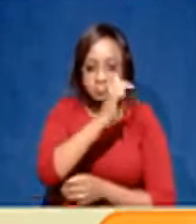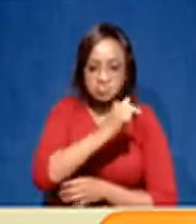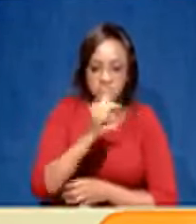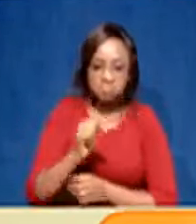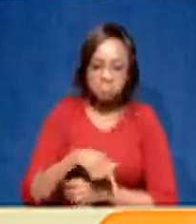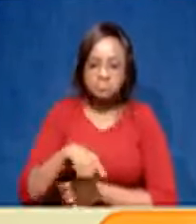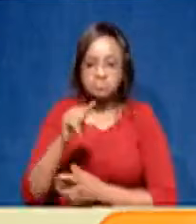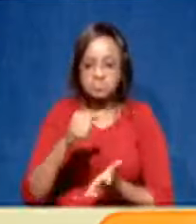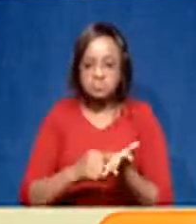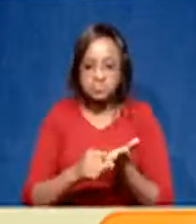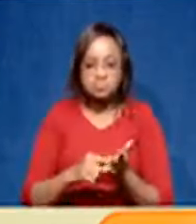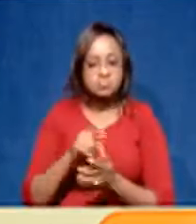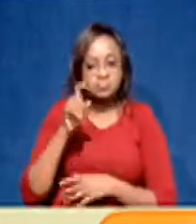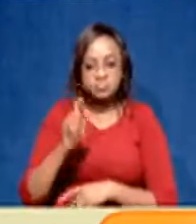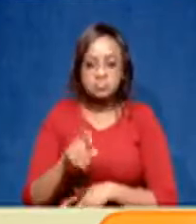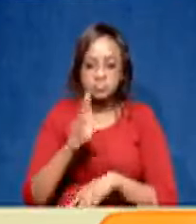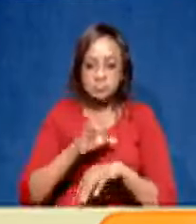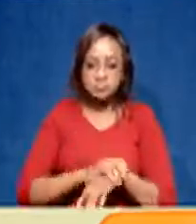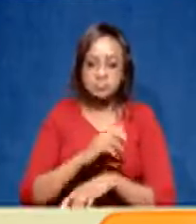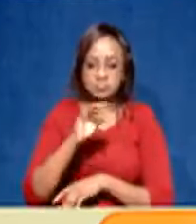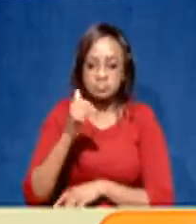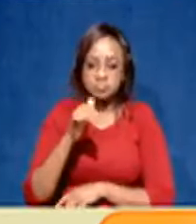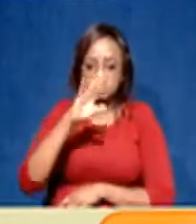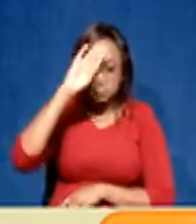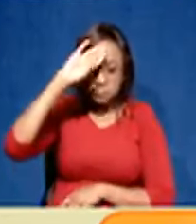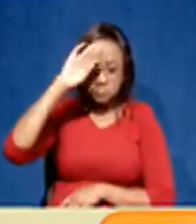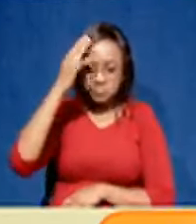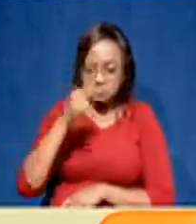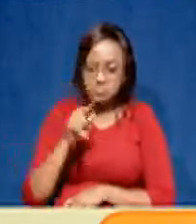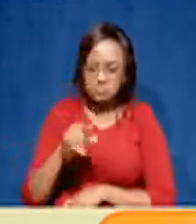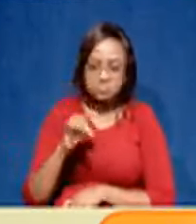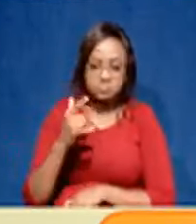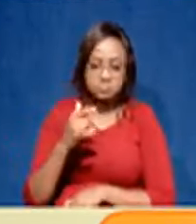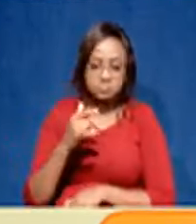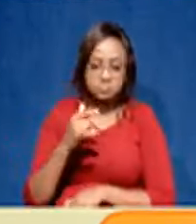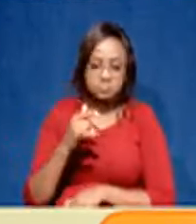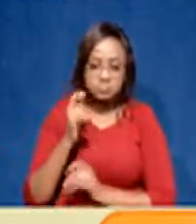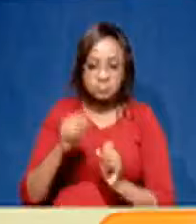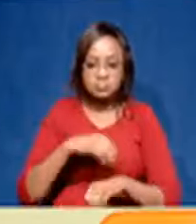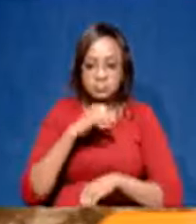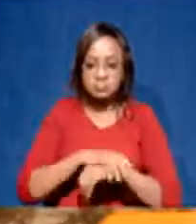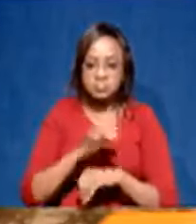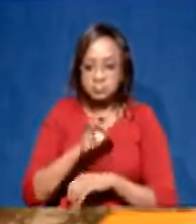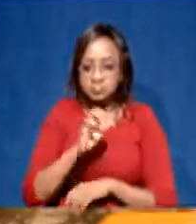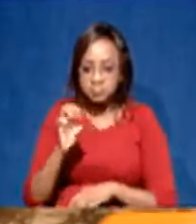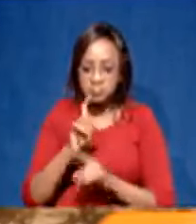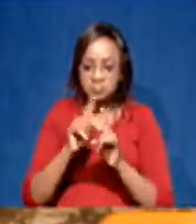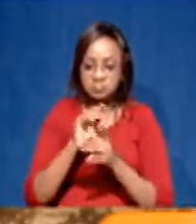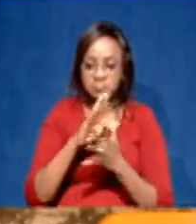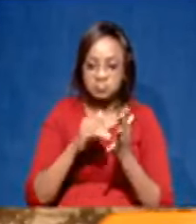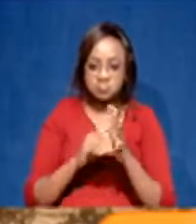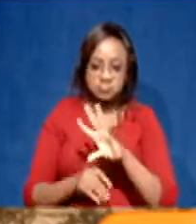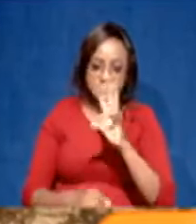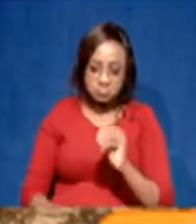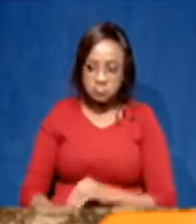nchi lazima apate yellow fever. Juu ni ugonjwa yenye inapatikana sana Eastern and Central Africa. Hii pia ni kutokana